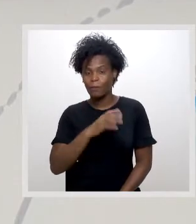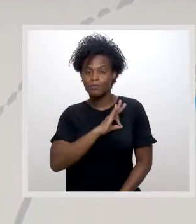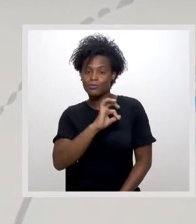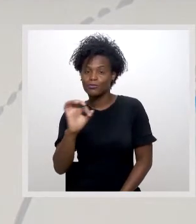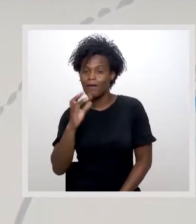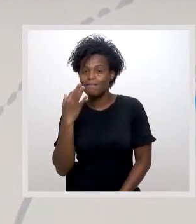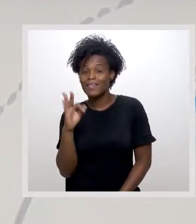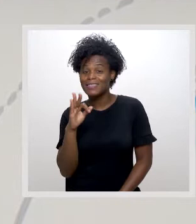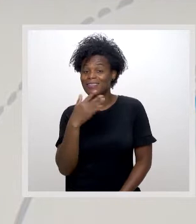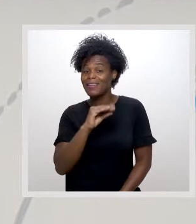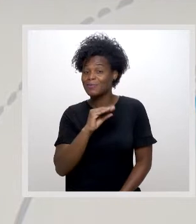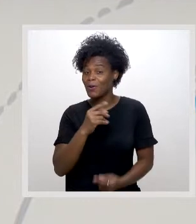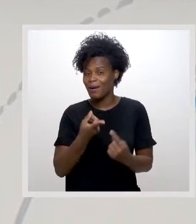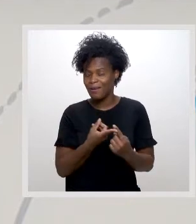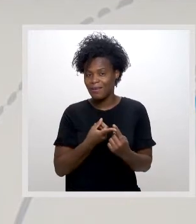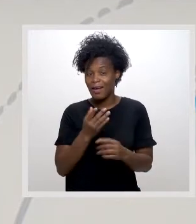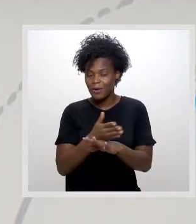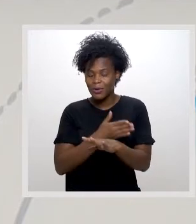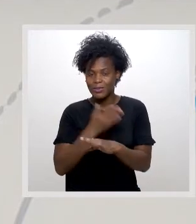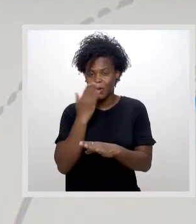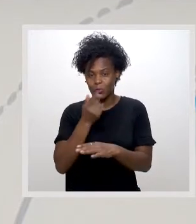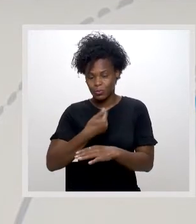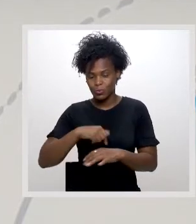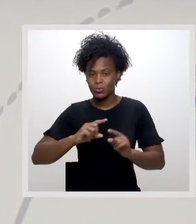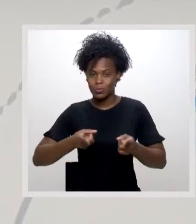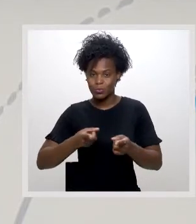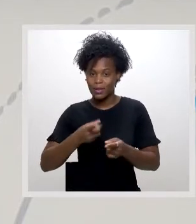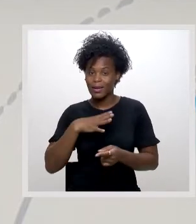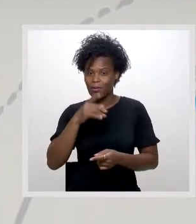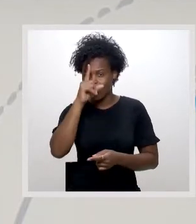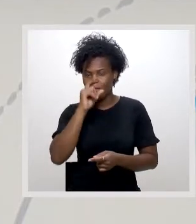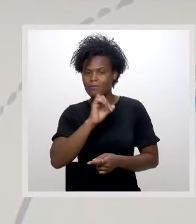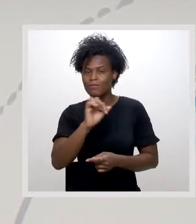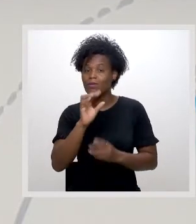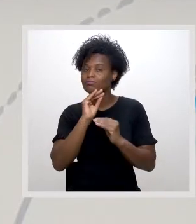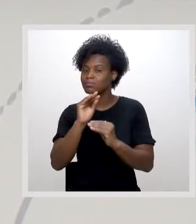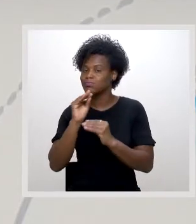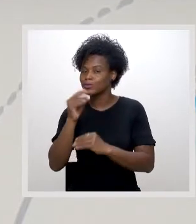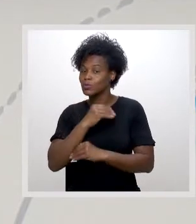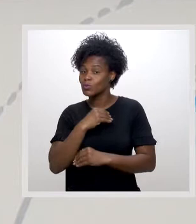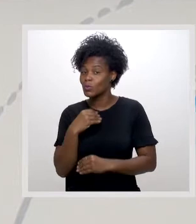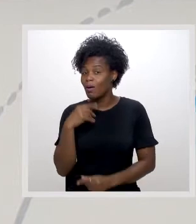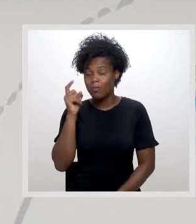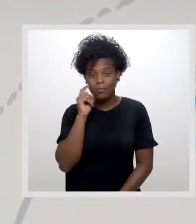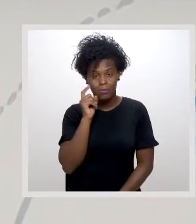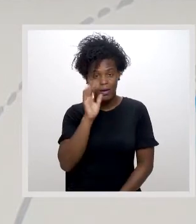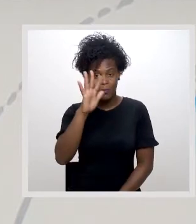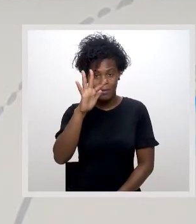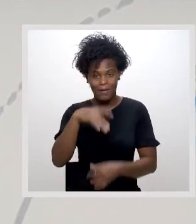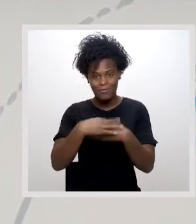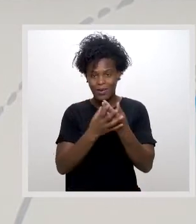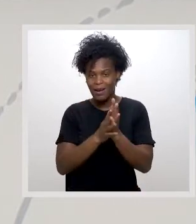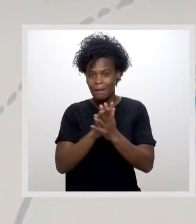de français de la 10e année. Avant de commencer notre cours, je voulais te rappeler les conseils sanitaires de sécurité. Lave-toi les